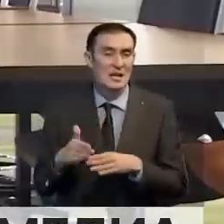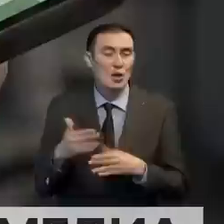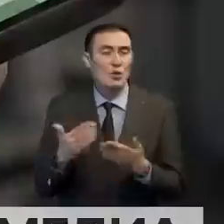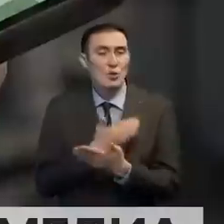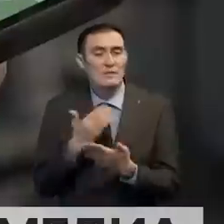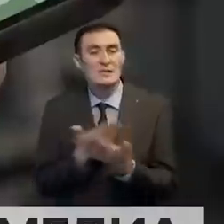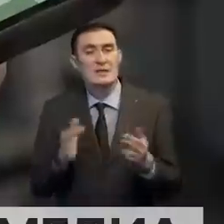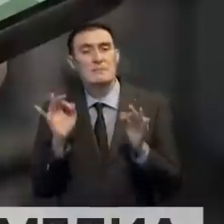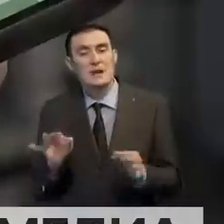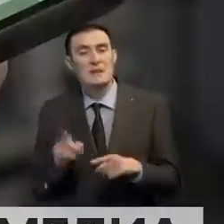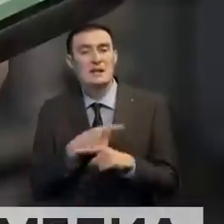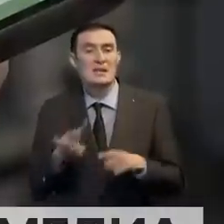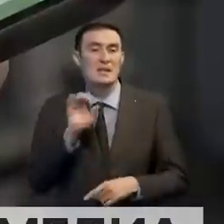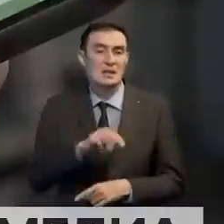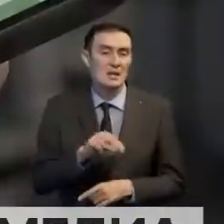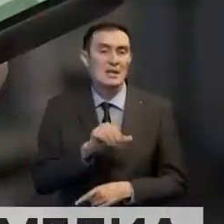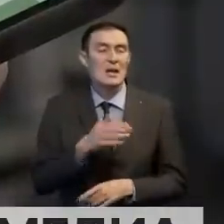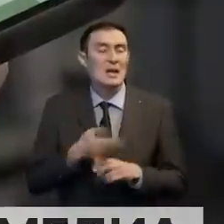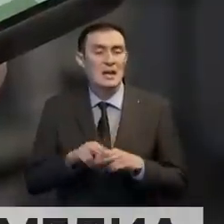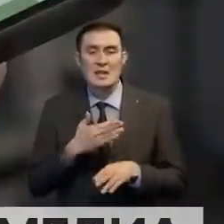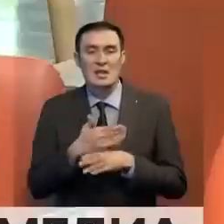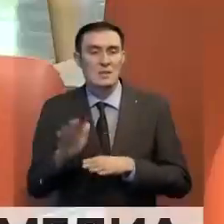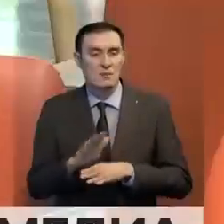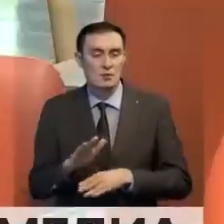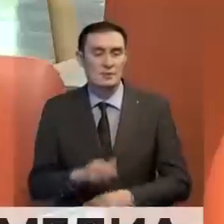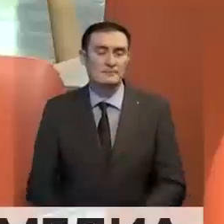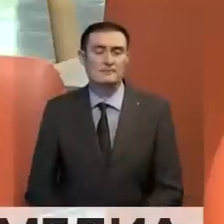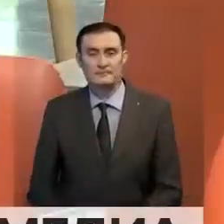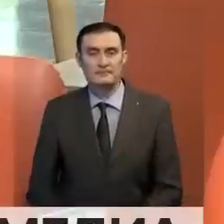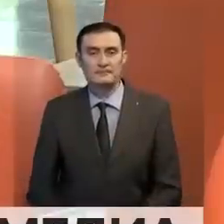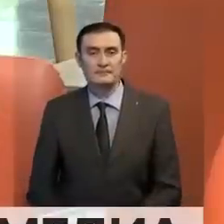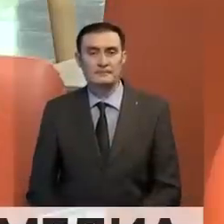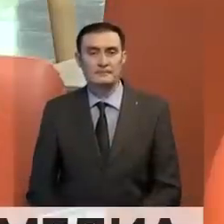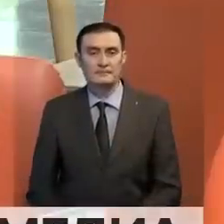не поздно. Сабина Рахимбаева, Арманах Шабаев, Рустамбек Успанов, Хабар 24.